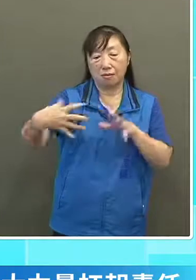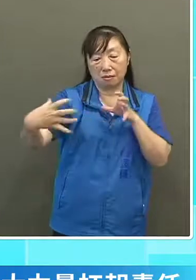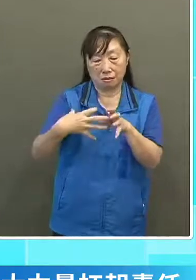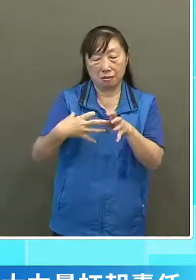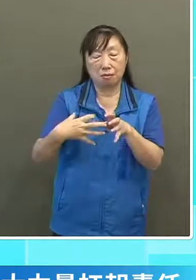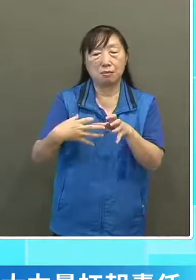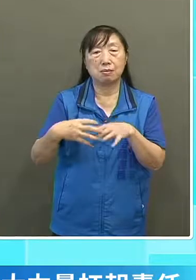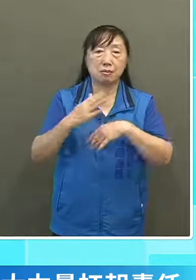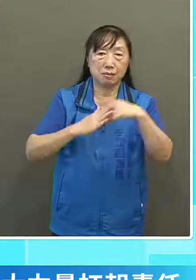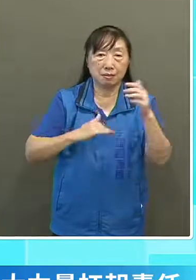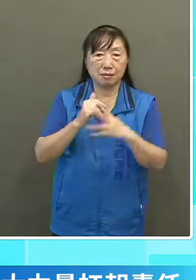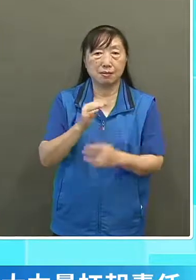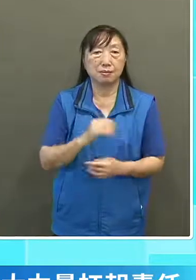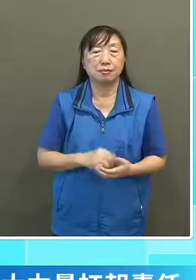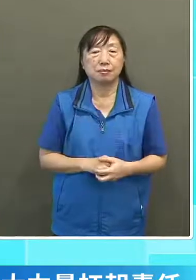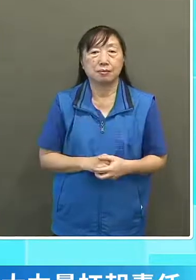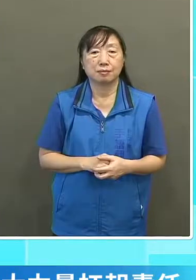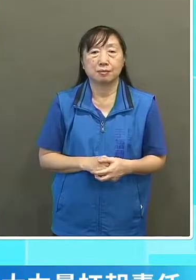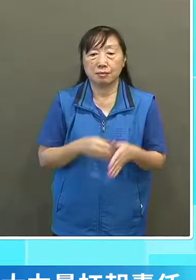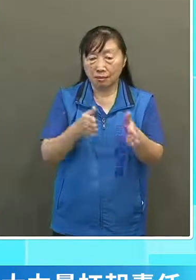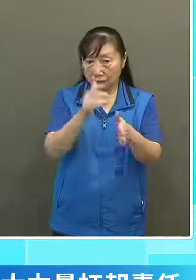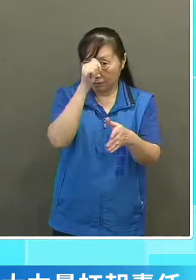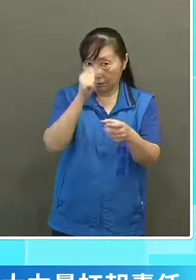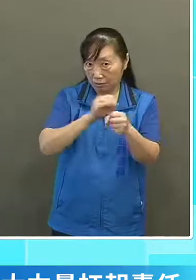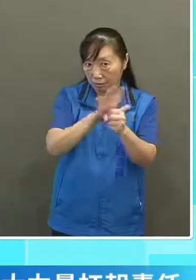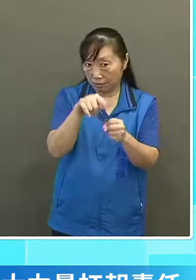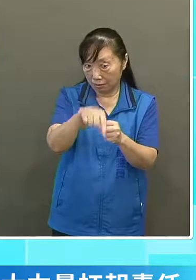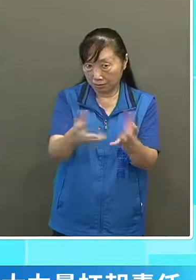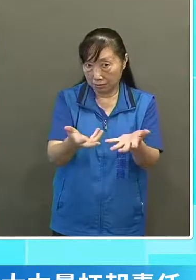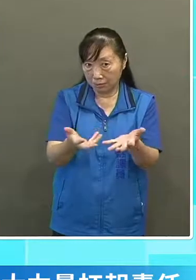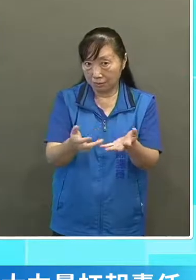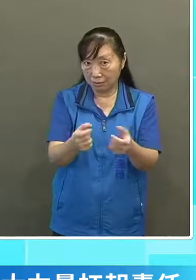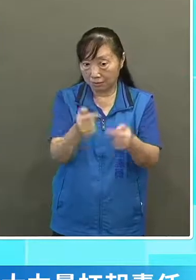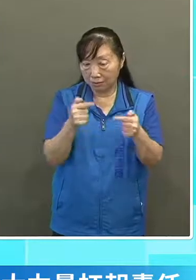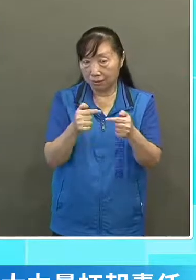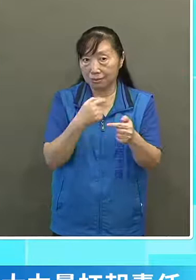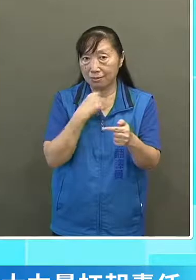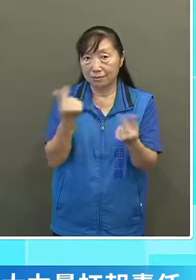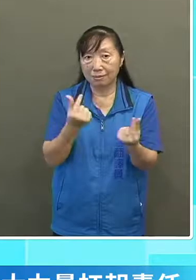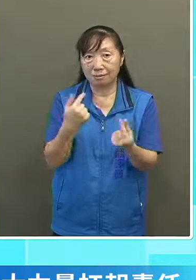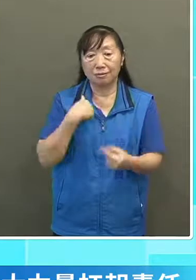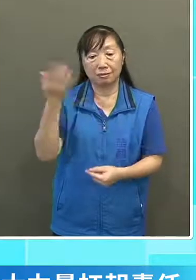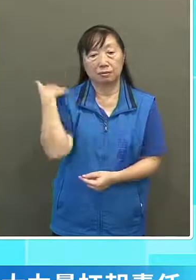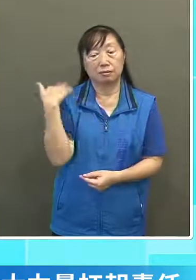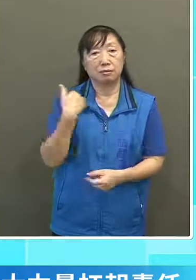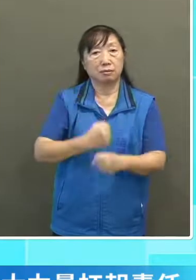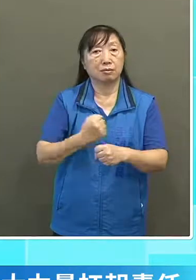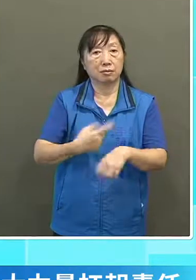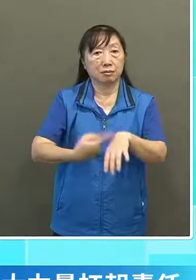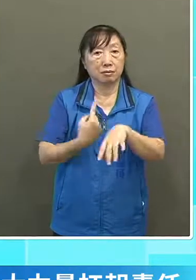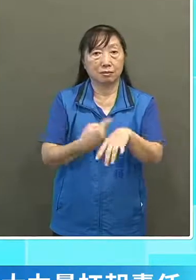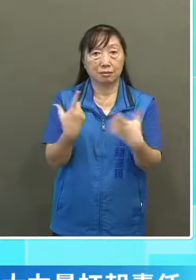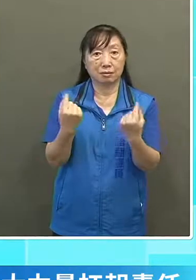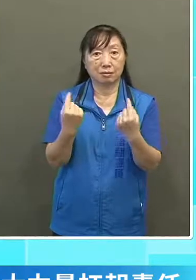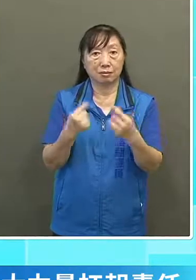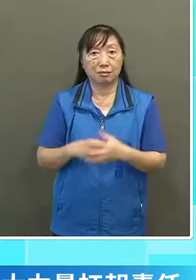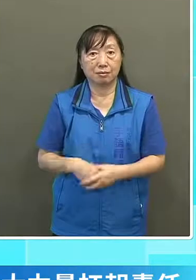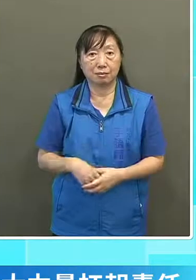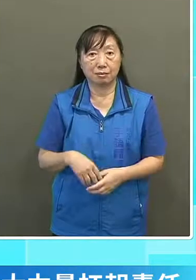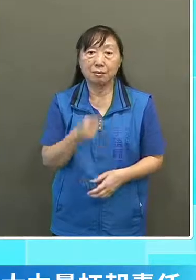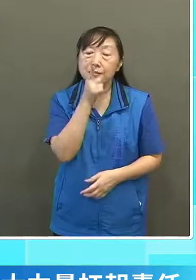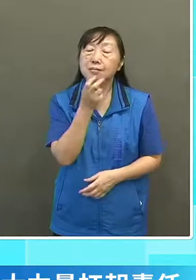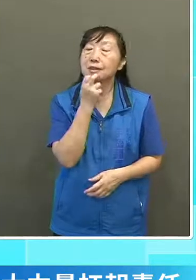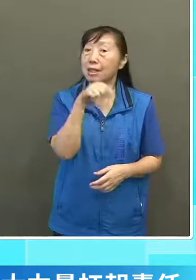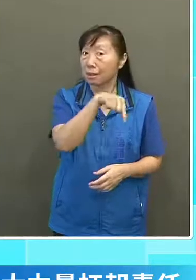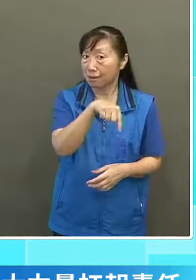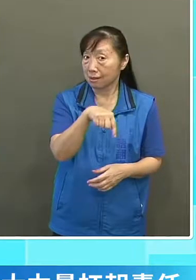力，面对第二打来势汹汹，就像我一贯的态度一样，我们跟中央的